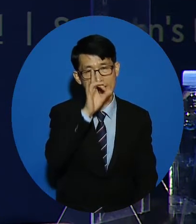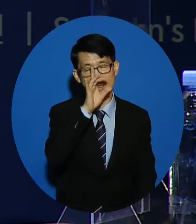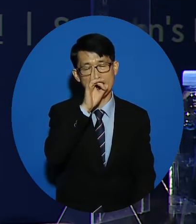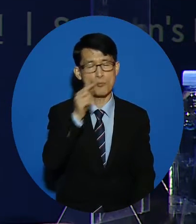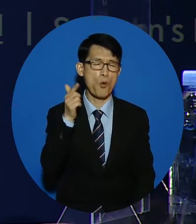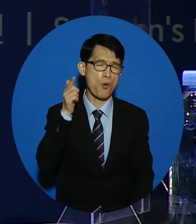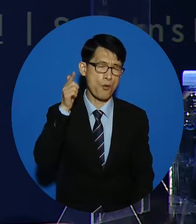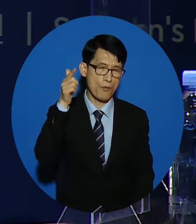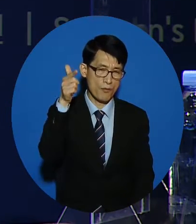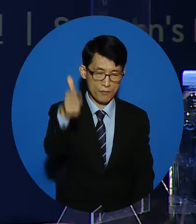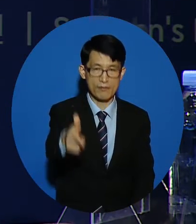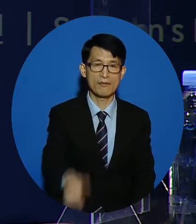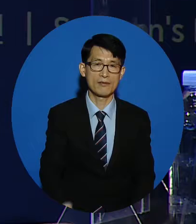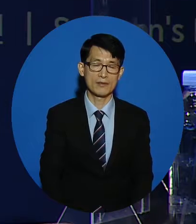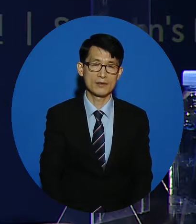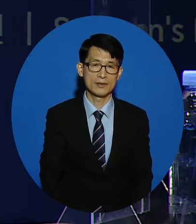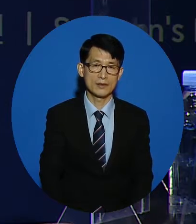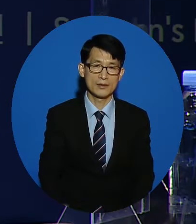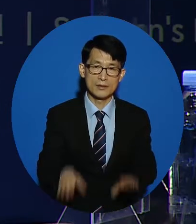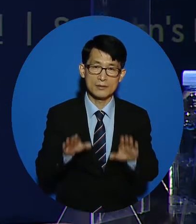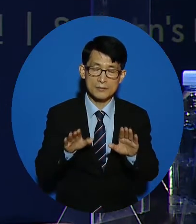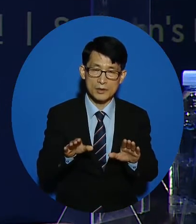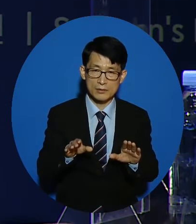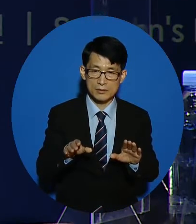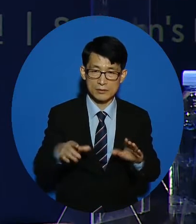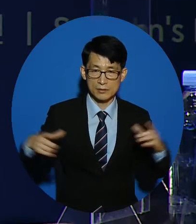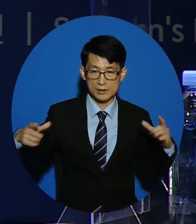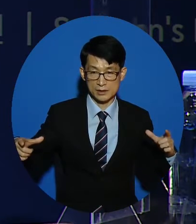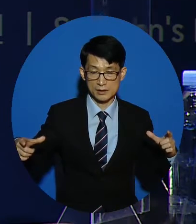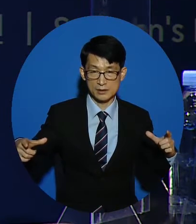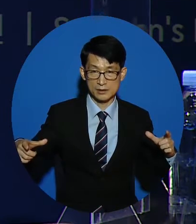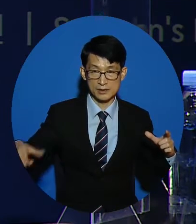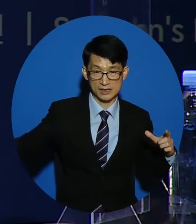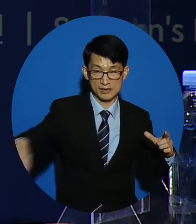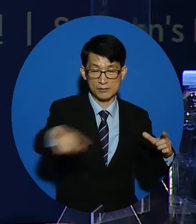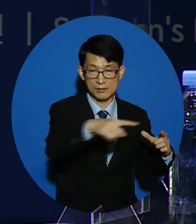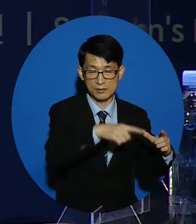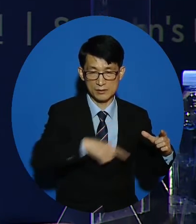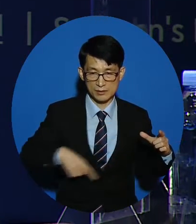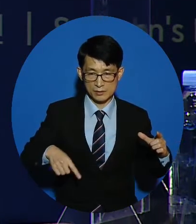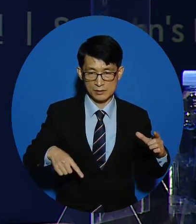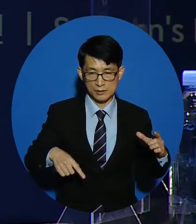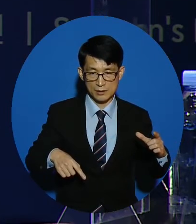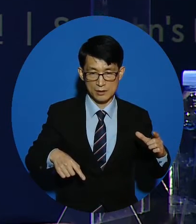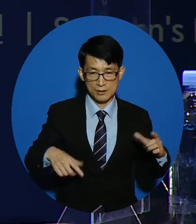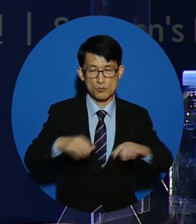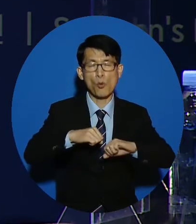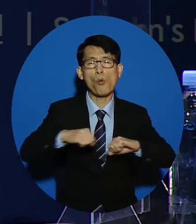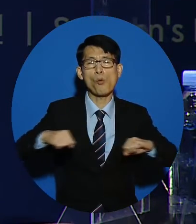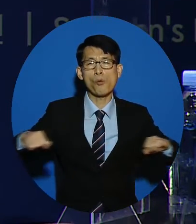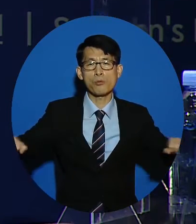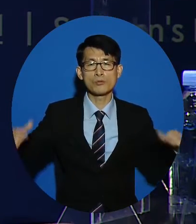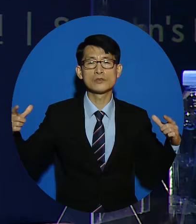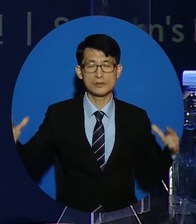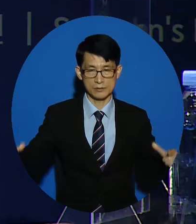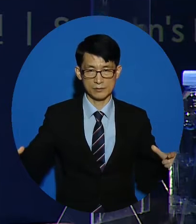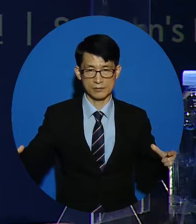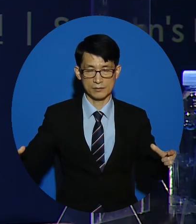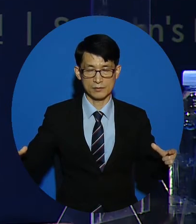그러면은 과연 이 지리적 여건과 모든 것을 충족할 수